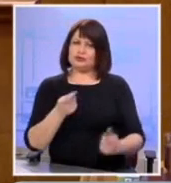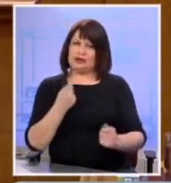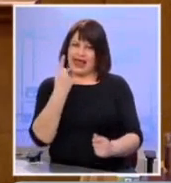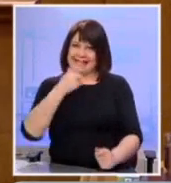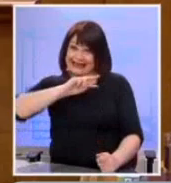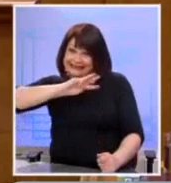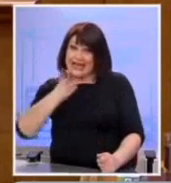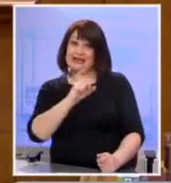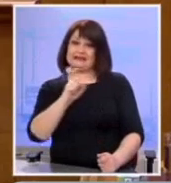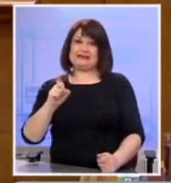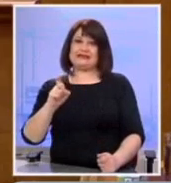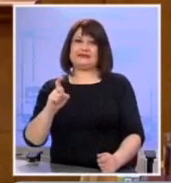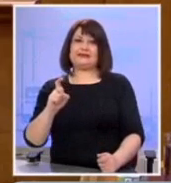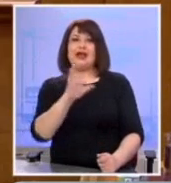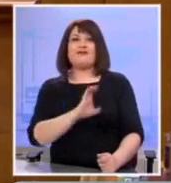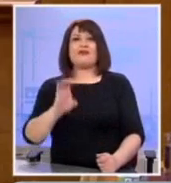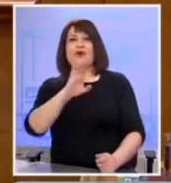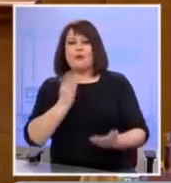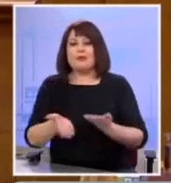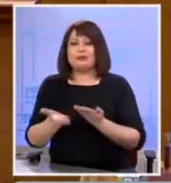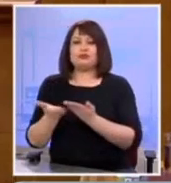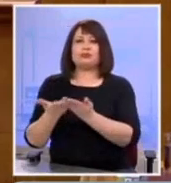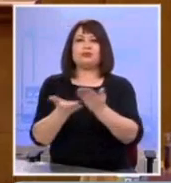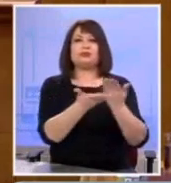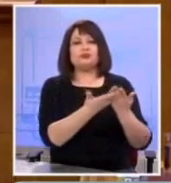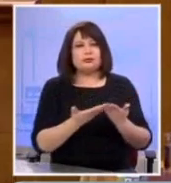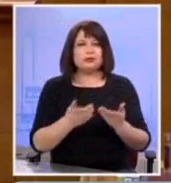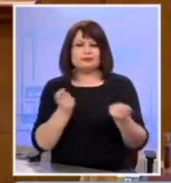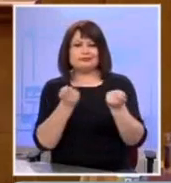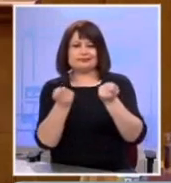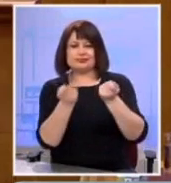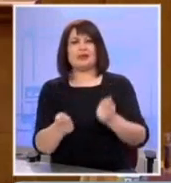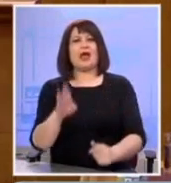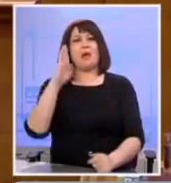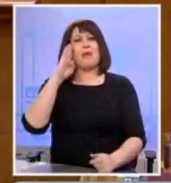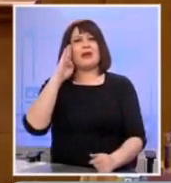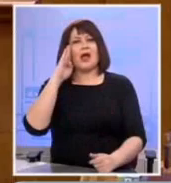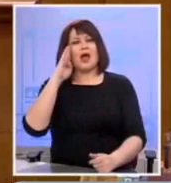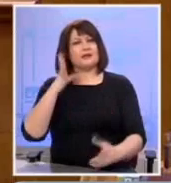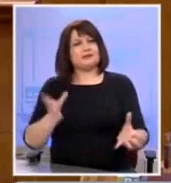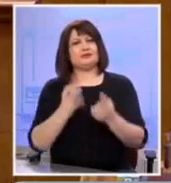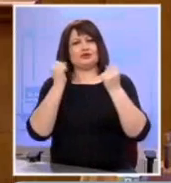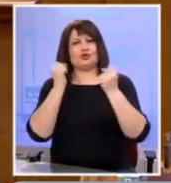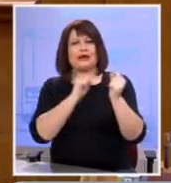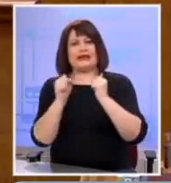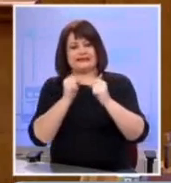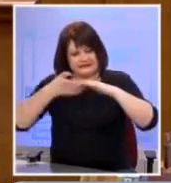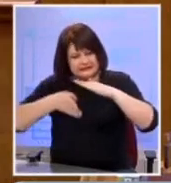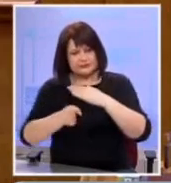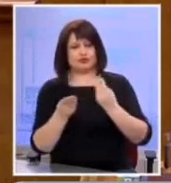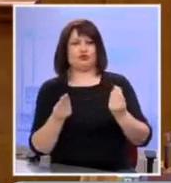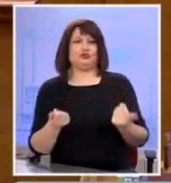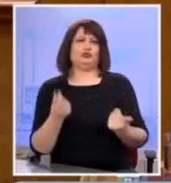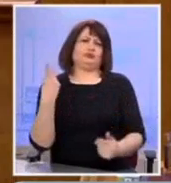1-3 να ρολάρει λίγο η ευρωπαϊκή οικονομία που οι Αμερικάνοι, εν πάση περιπτώσει, ξεπεράσαν την κρίση έτσι όπως νομίζουν αυτοί και με τον τρόπο